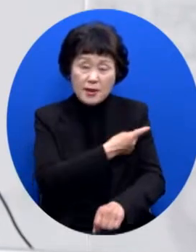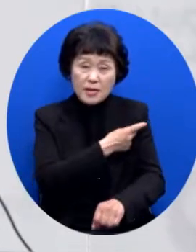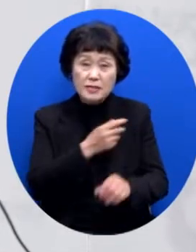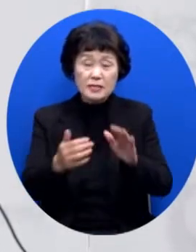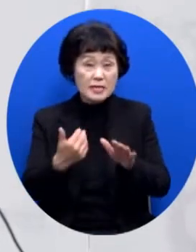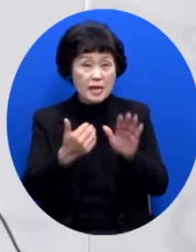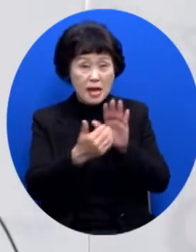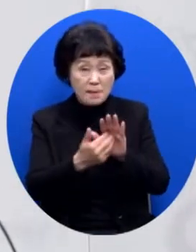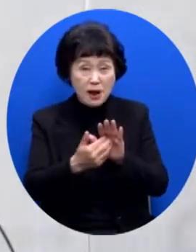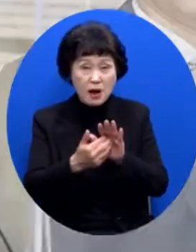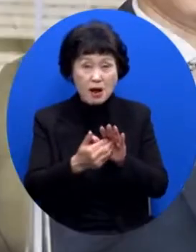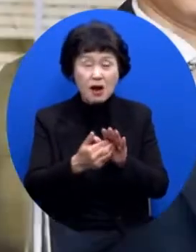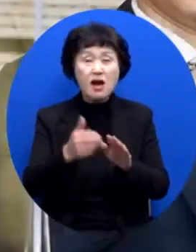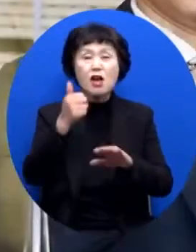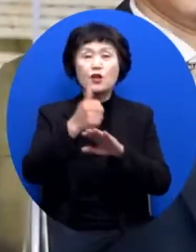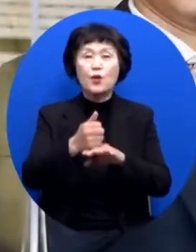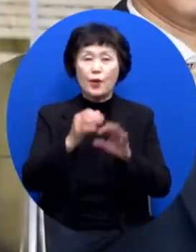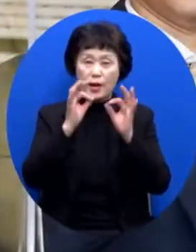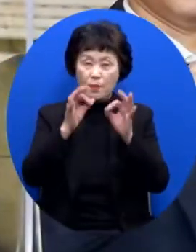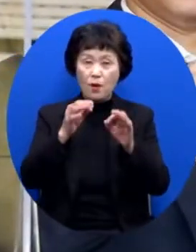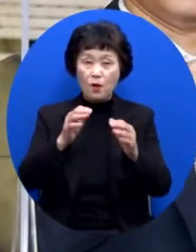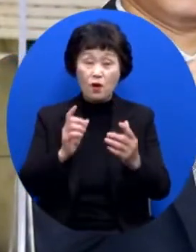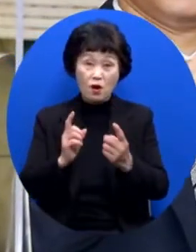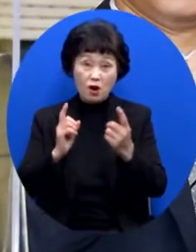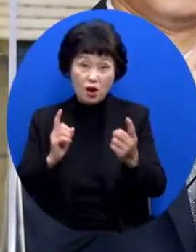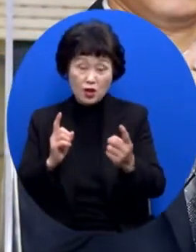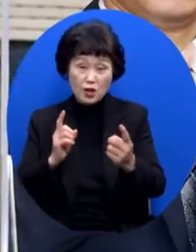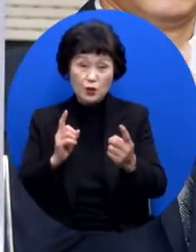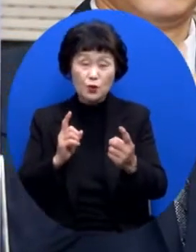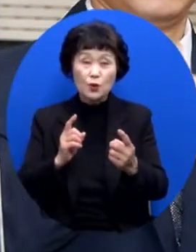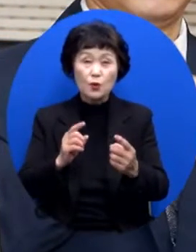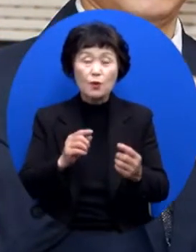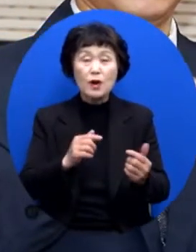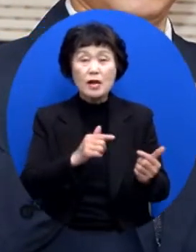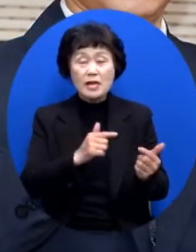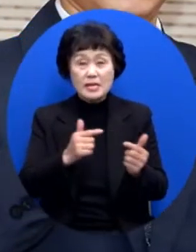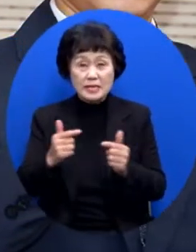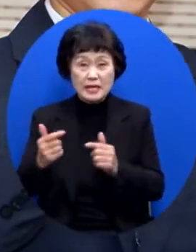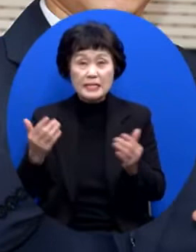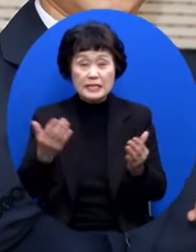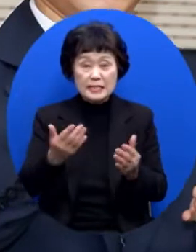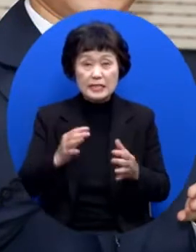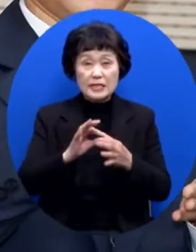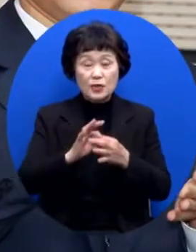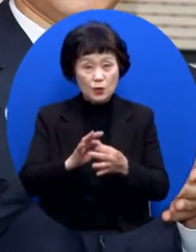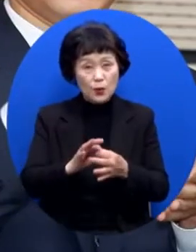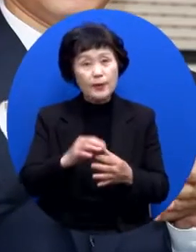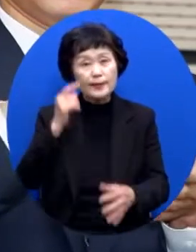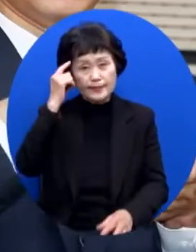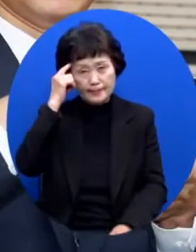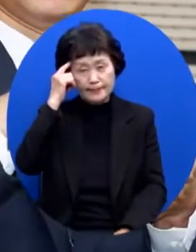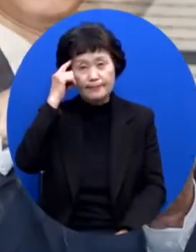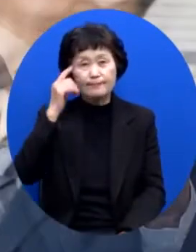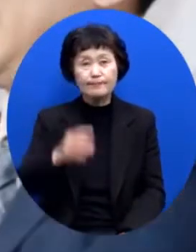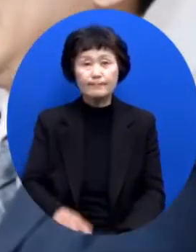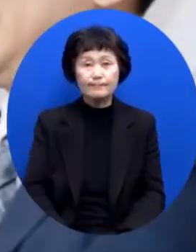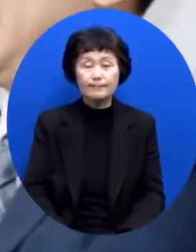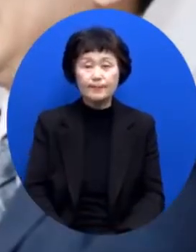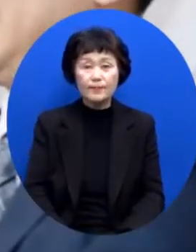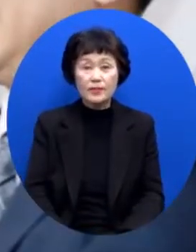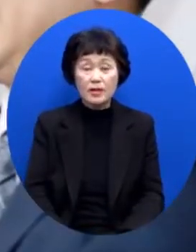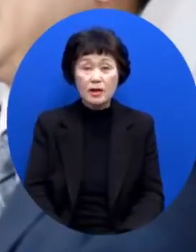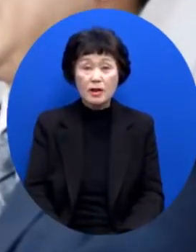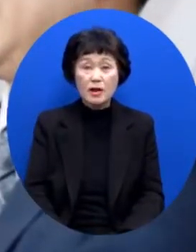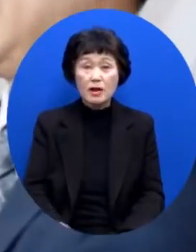평가한 결과에 따라 거리 두기와 방역 패스 같은 방역 전략의 재가동까지 염두에 두고 있다고 밝혔습니다.